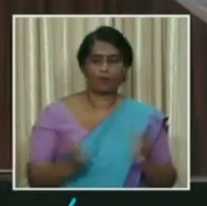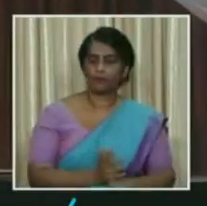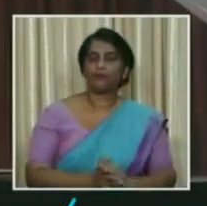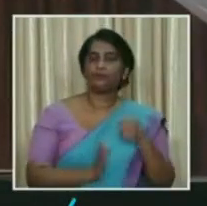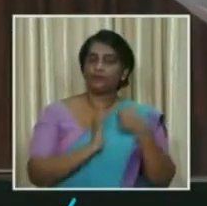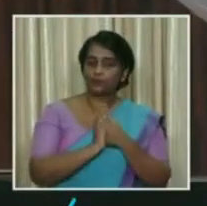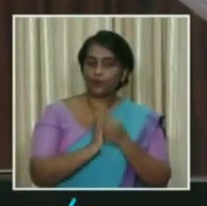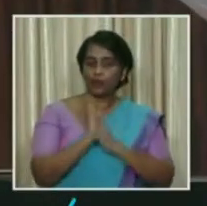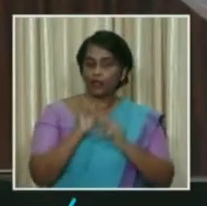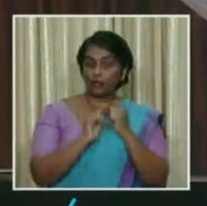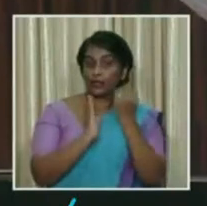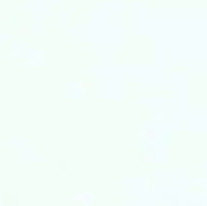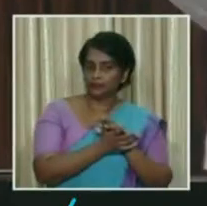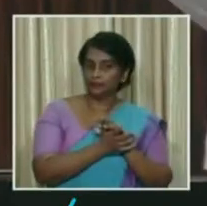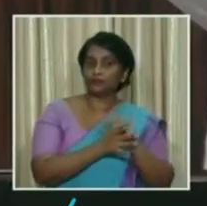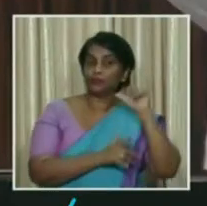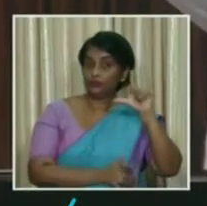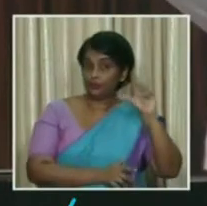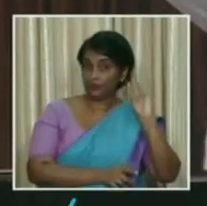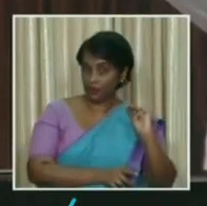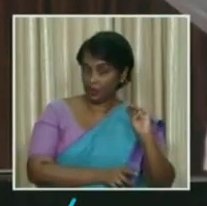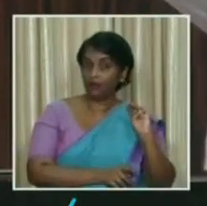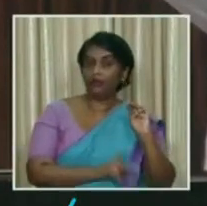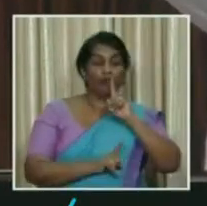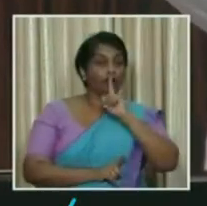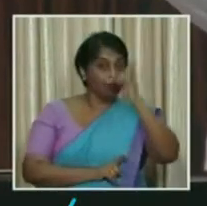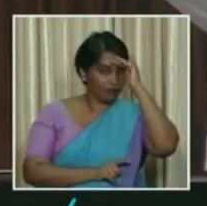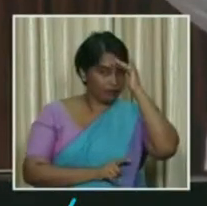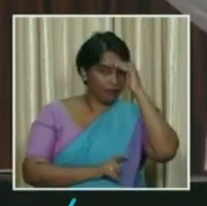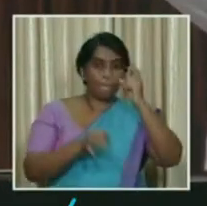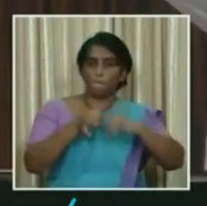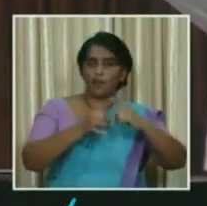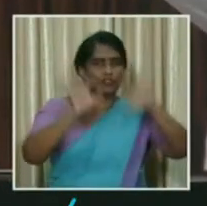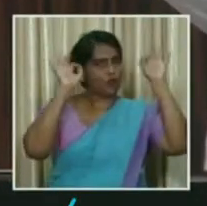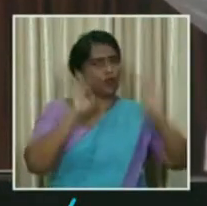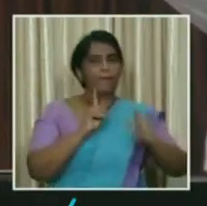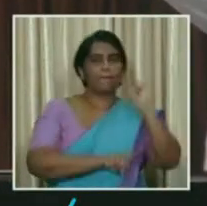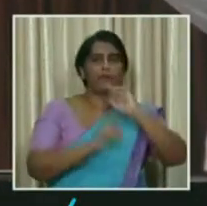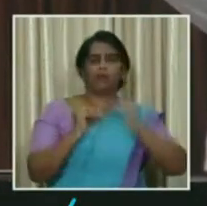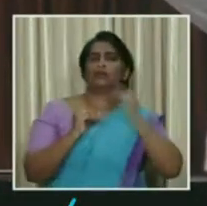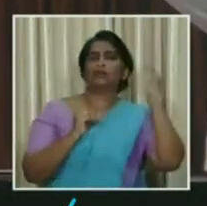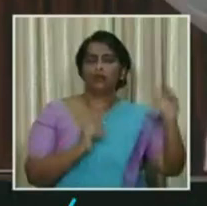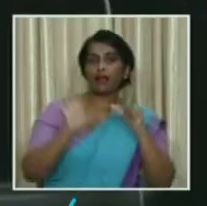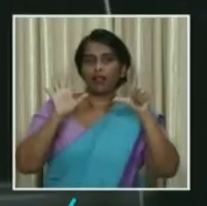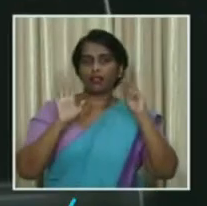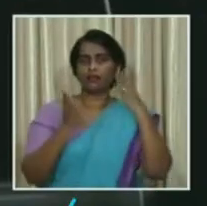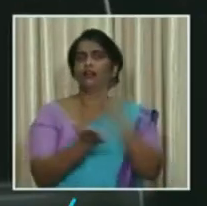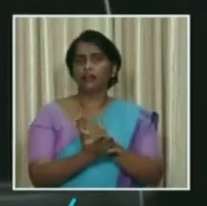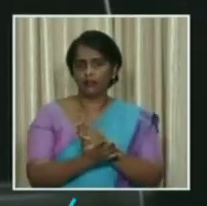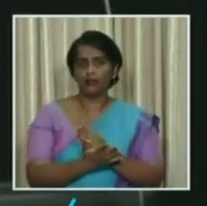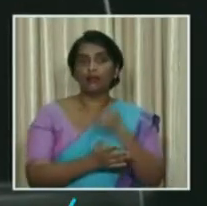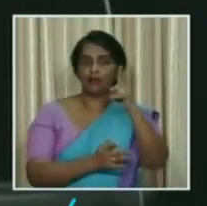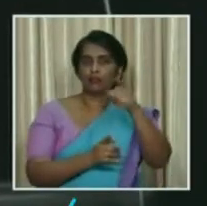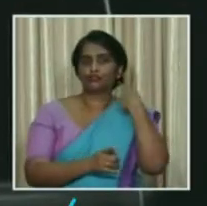ඔබතුමා න්‍යාය පත්‍රය හොඳට කියවලා බලන්න. 7:30ට කතානායකවරයා ප්‍රශ්නය නොවිමසා පාර්ලිමේන්තුව කල් තැබිය යුතුයි. ඒක තමයි මම කළේ. එතුමියලා